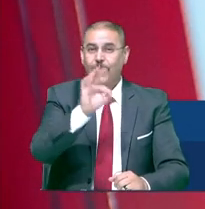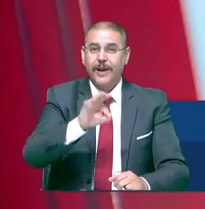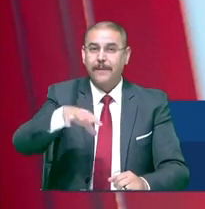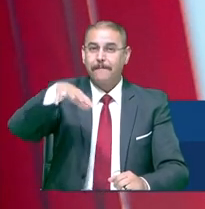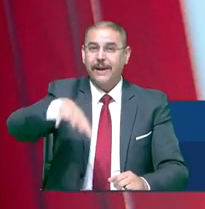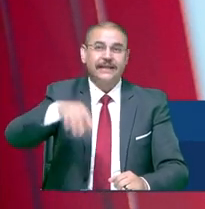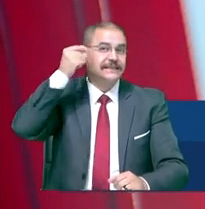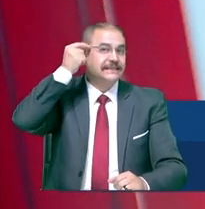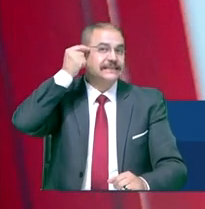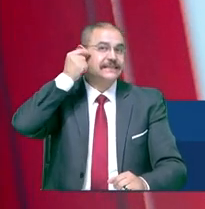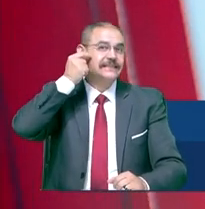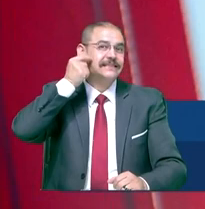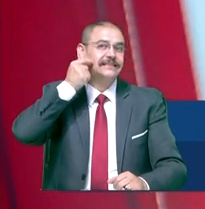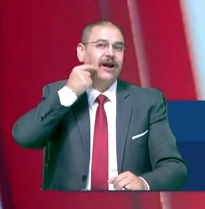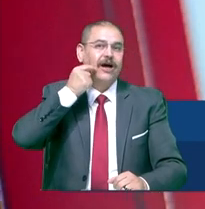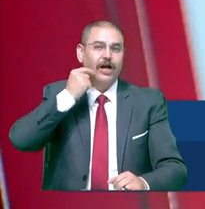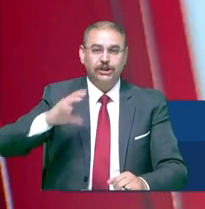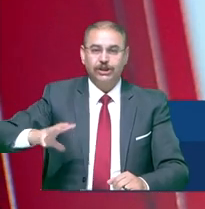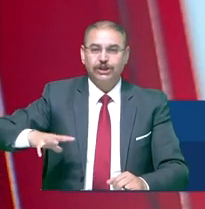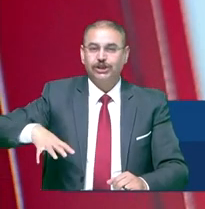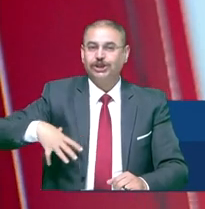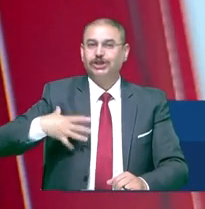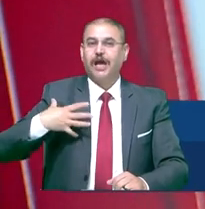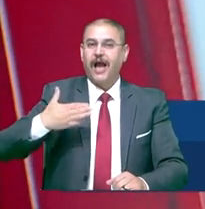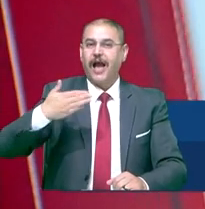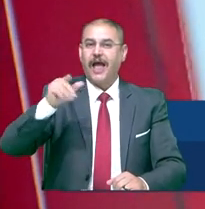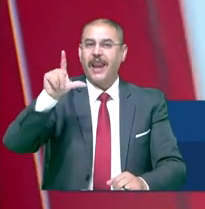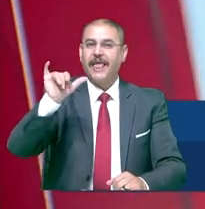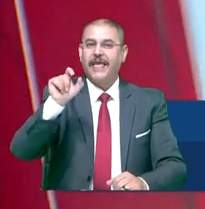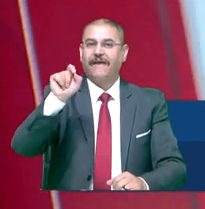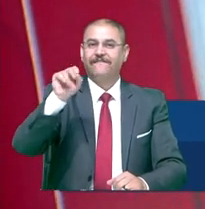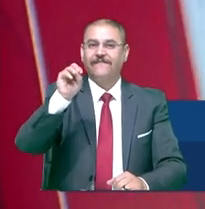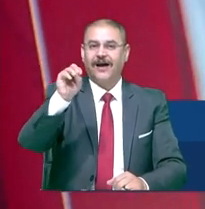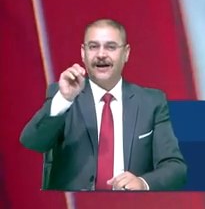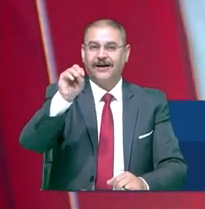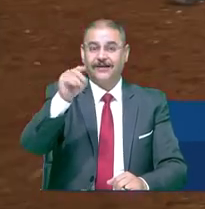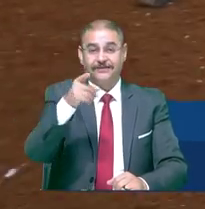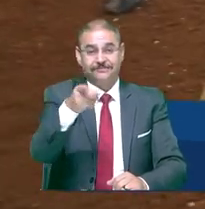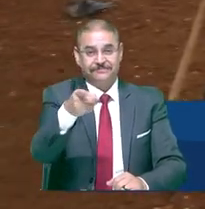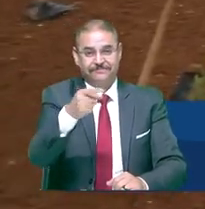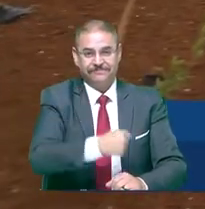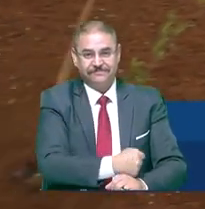السكنيه في الزرقاء الذي يعد مسؤوليه وطنيه ومسلكه حضاريه